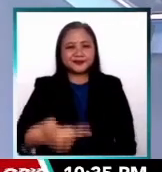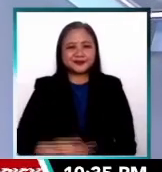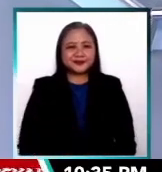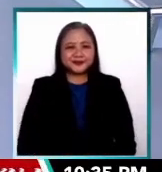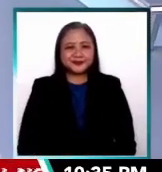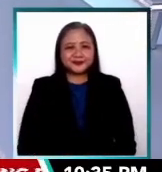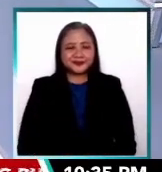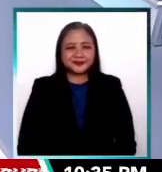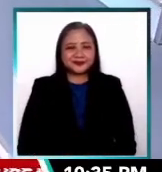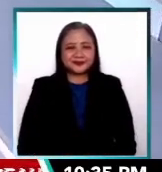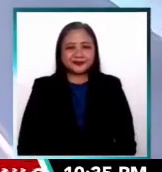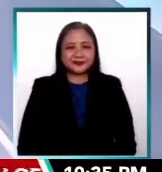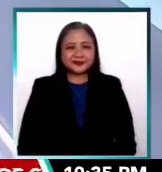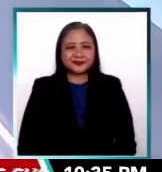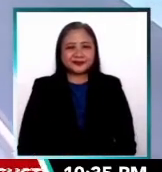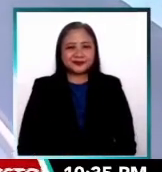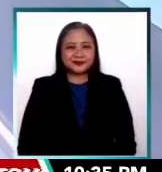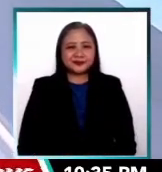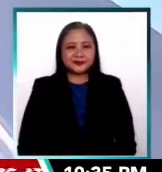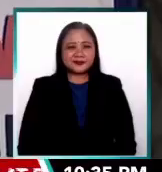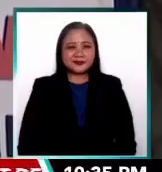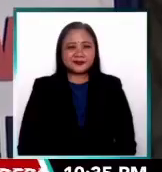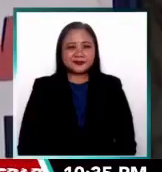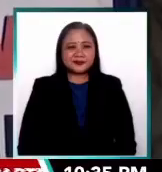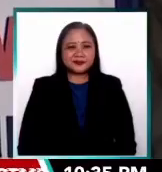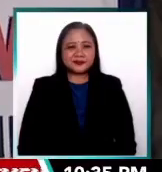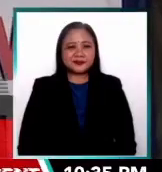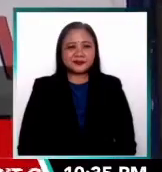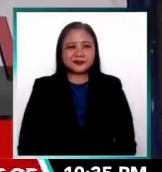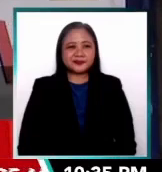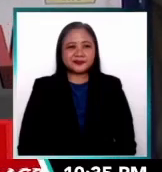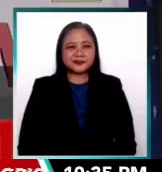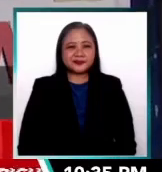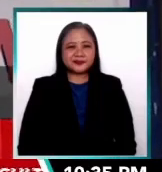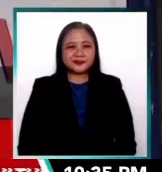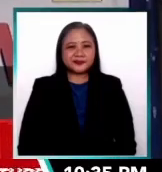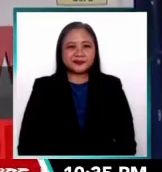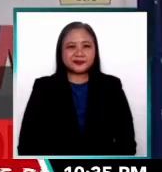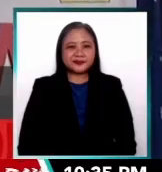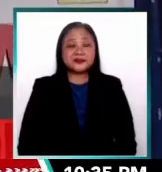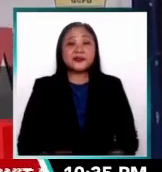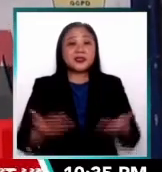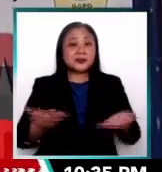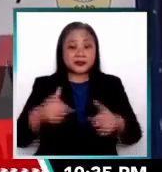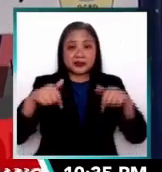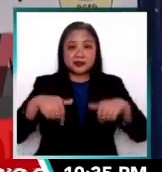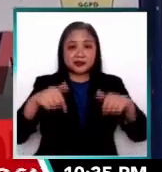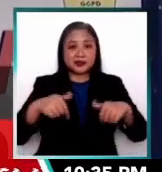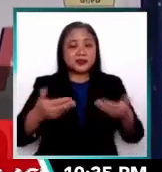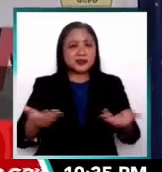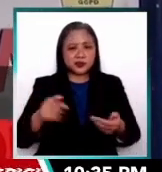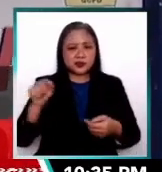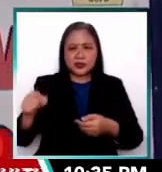Katrina? June, nandito nga ako ngayon sa isa sa mga